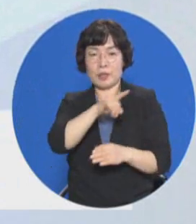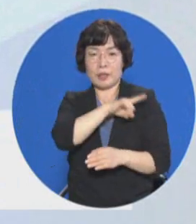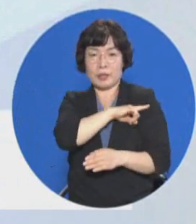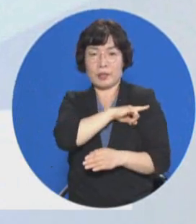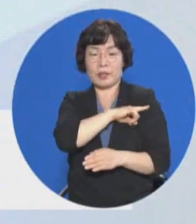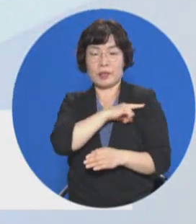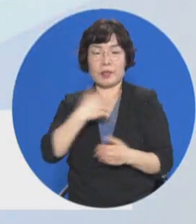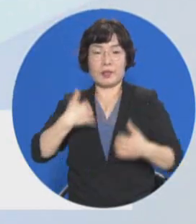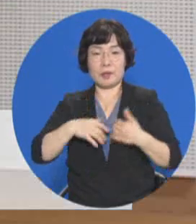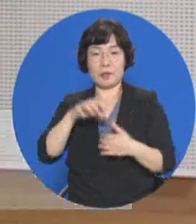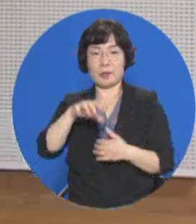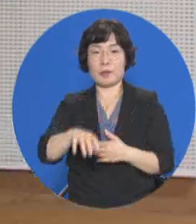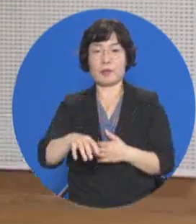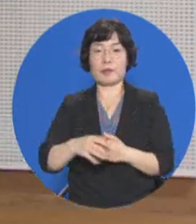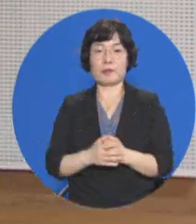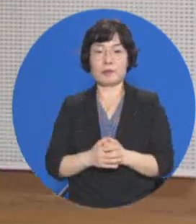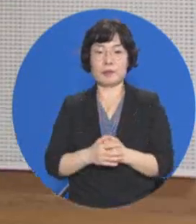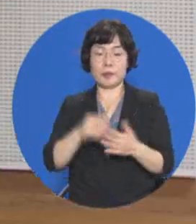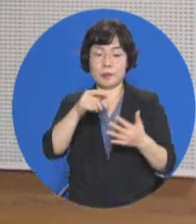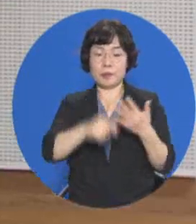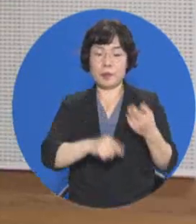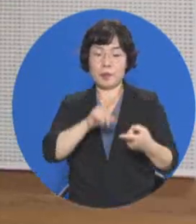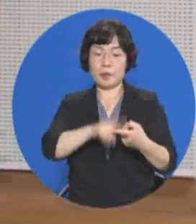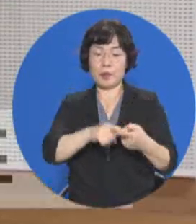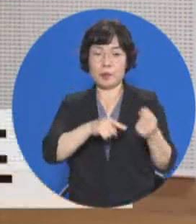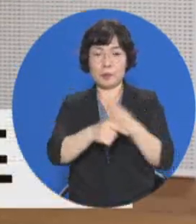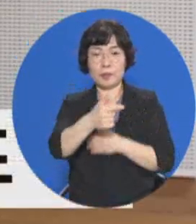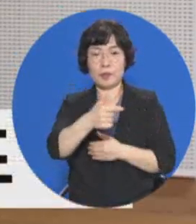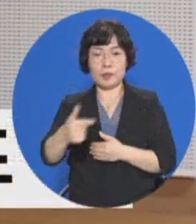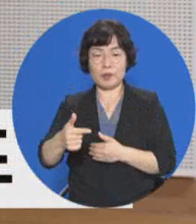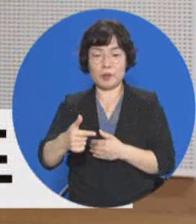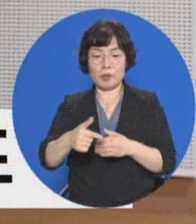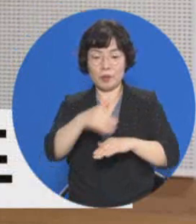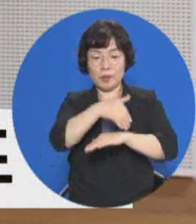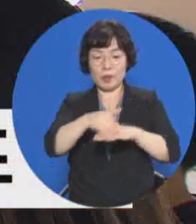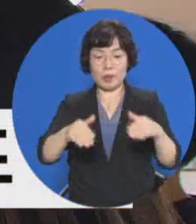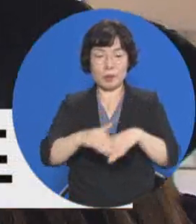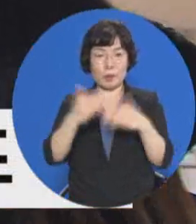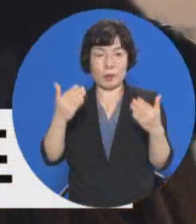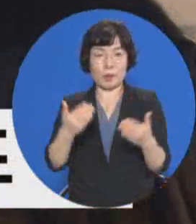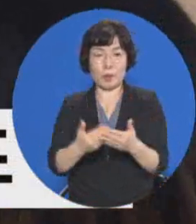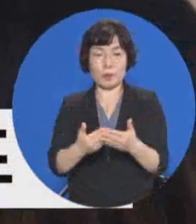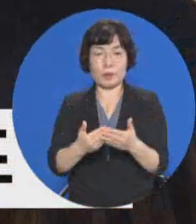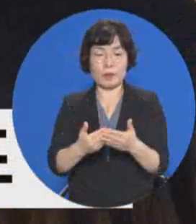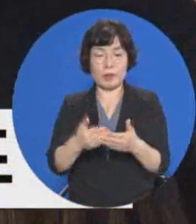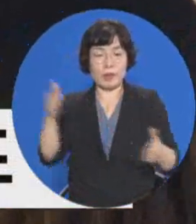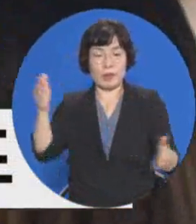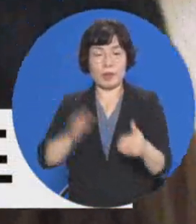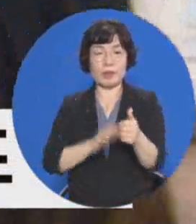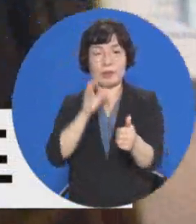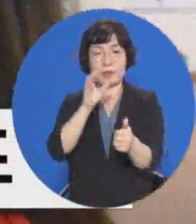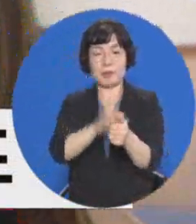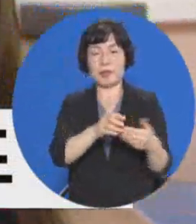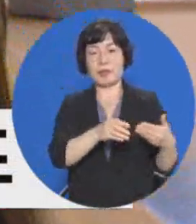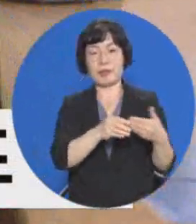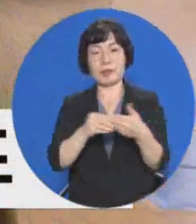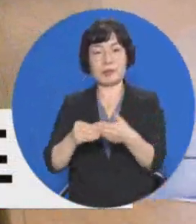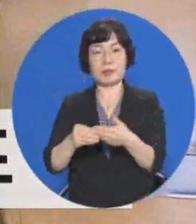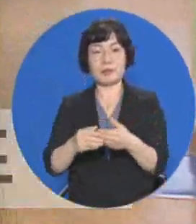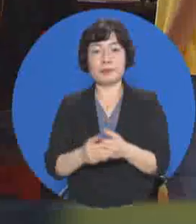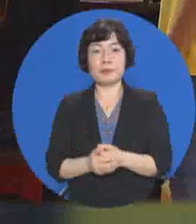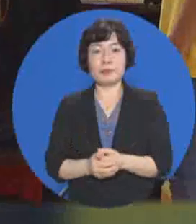학교라고 생각을 합니다. 이 프로젝트의 더욱 큰 의미는 구상부터 설계까지 전부 학생들이 주도했다는 데